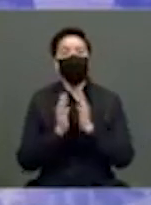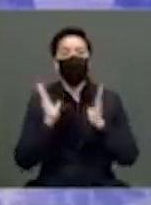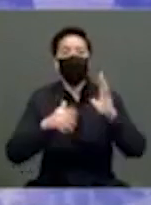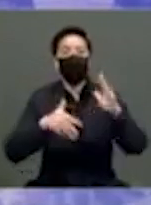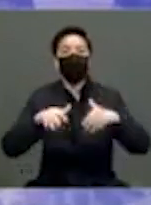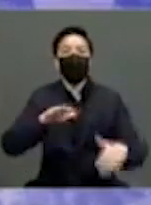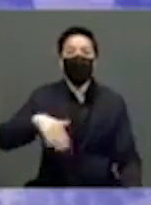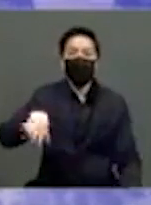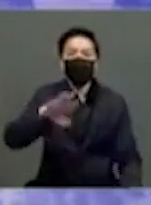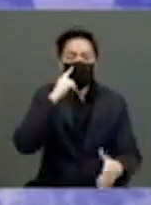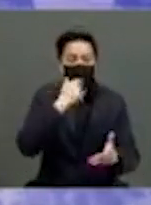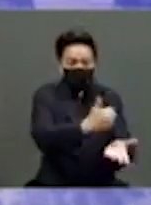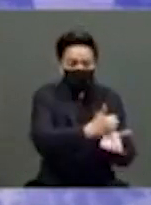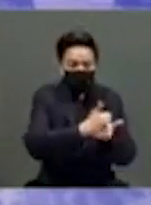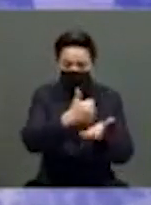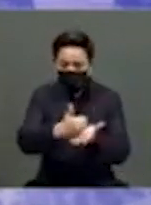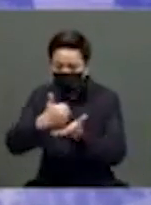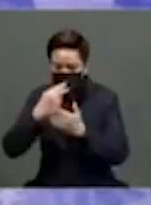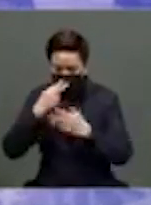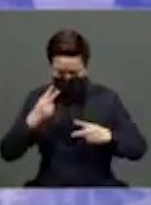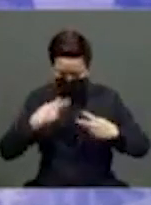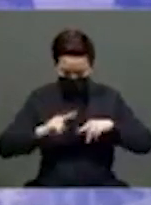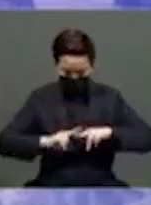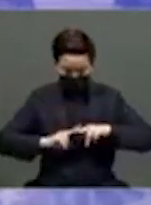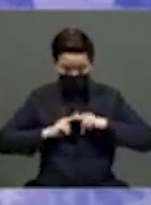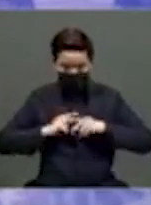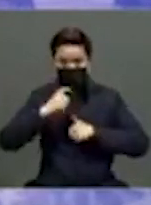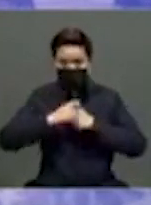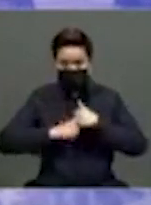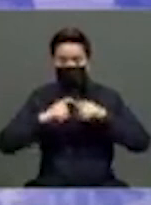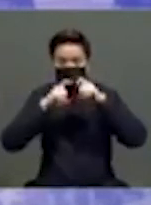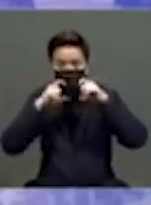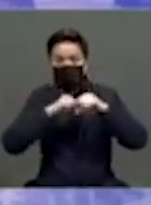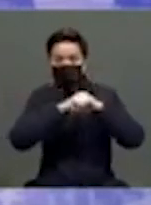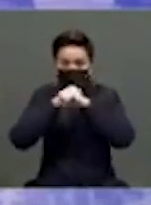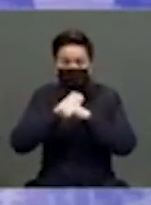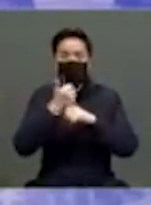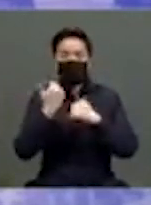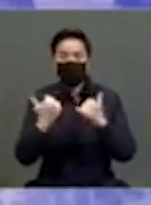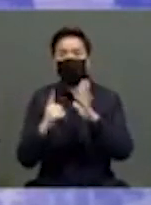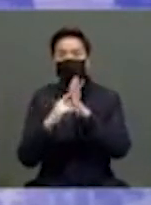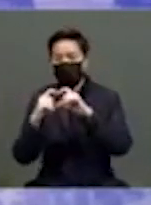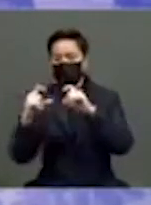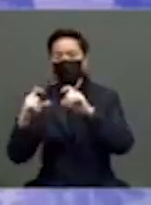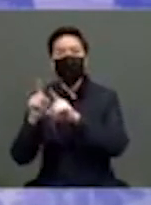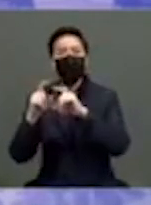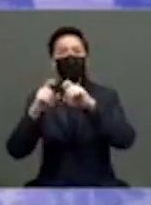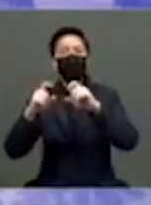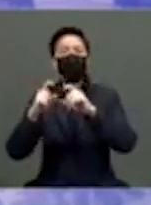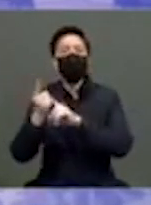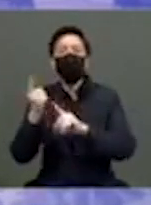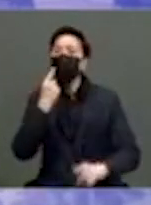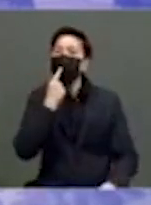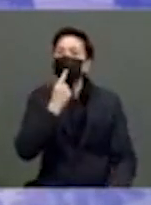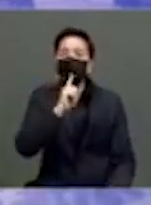ประชาชนที่ช่วยกันในการที่จะดูแลสุขอนามัยส่วนตัวด้วยนะครับขณะเดียวกันเรื่องของวัคซีนก็ยังเป็นตัวที่จะบ่งบอก